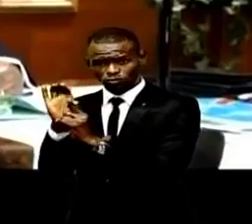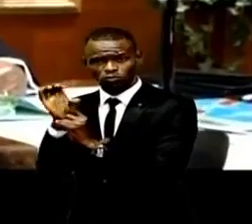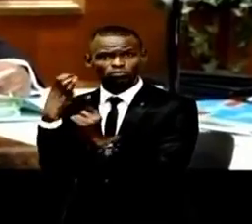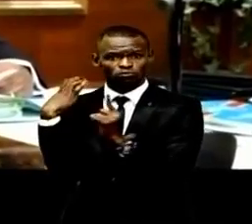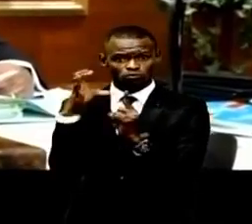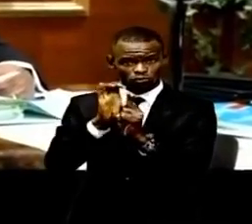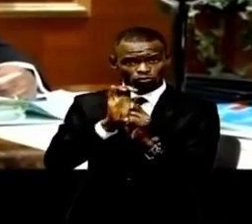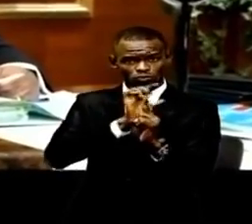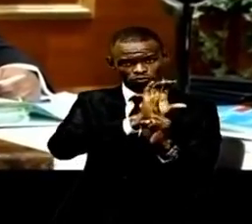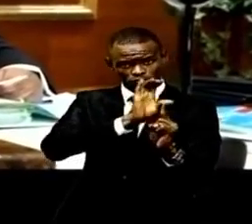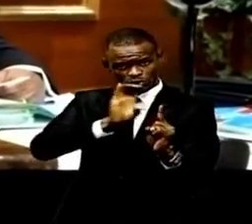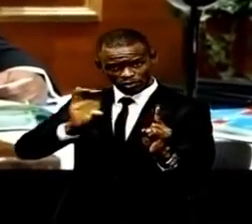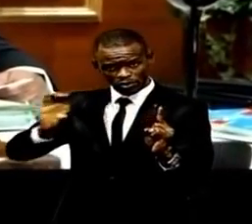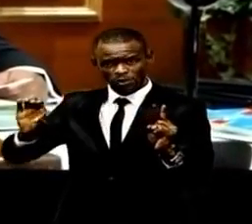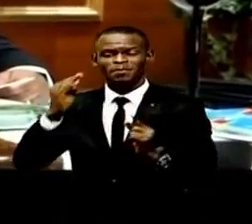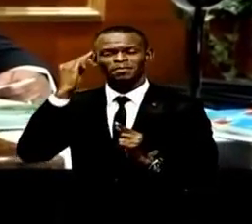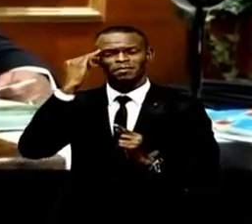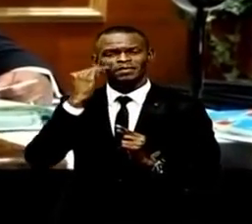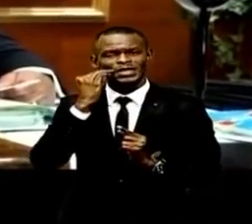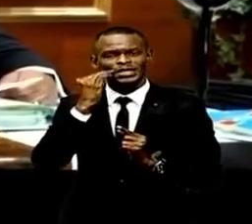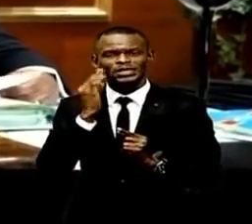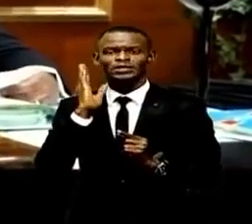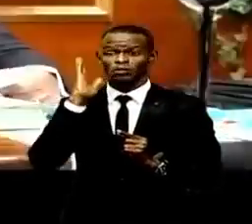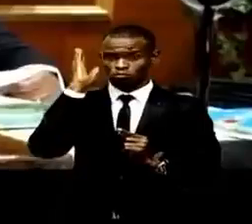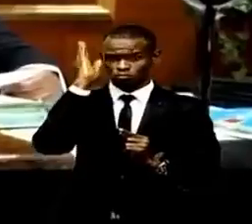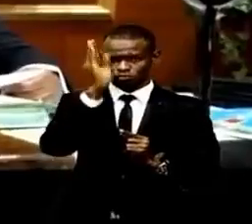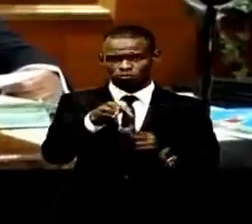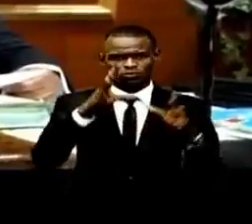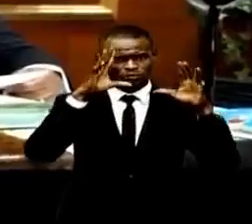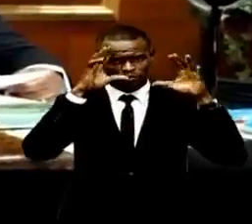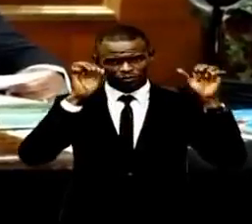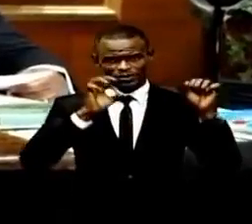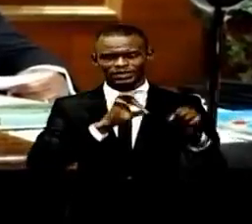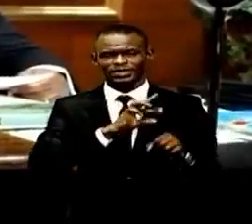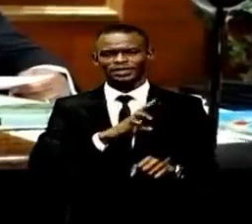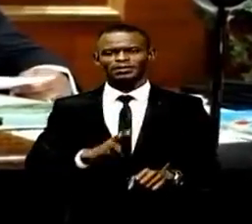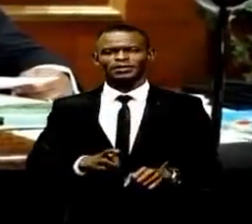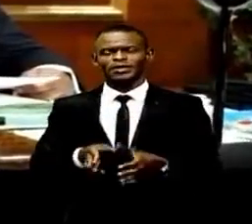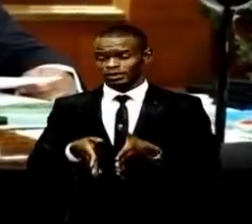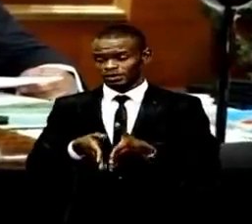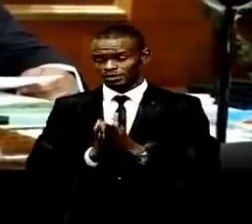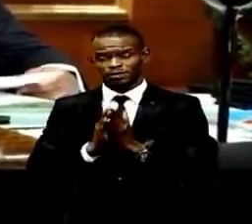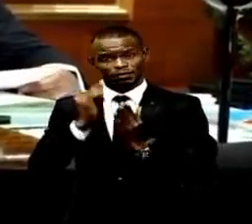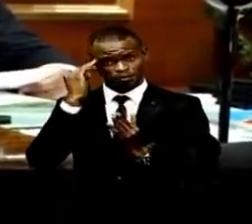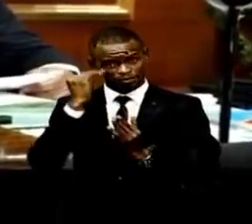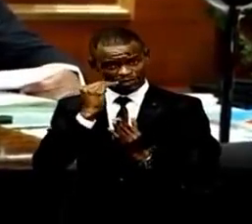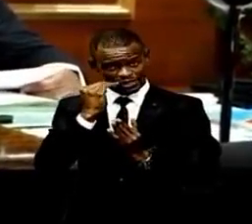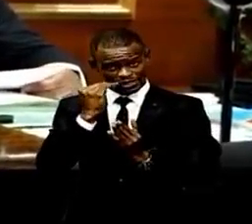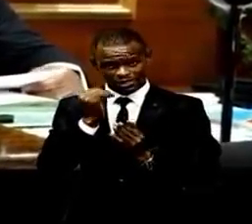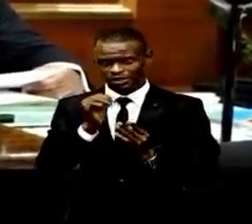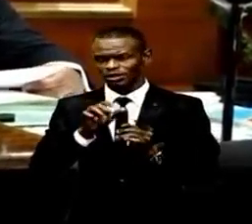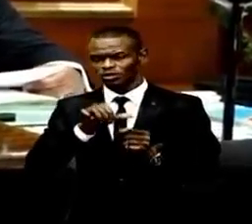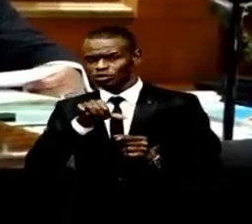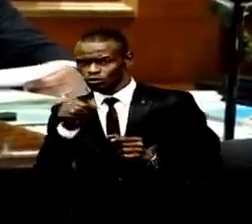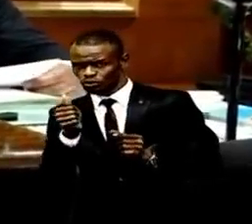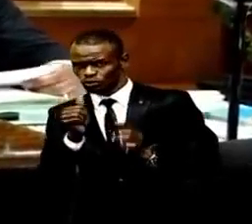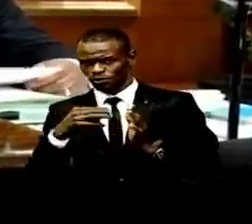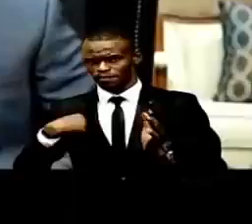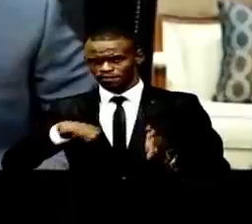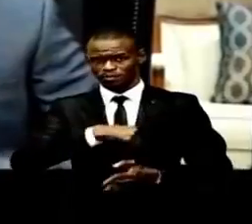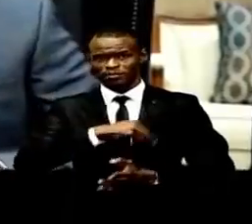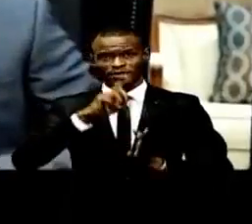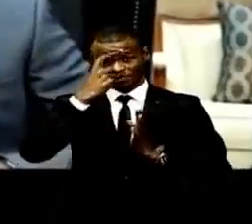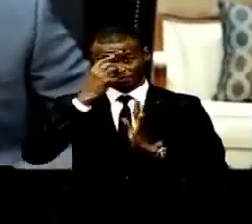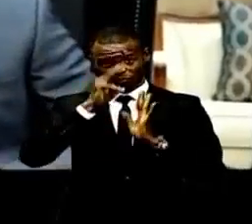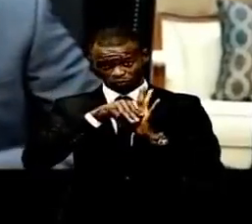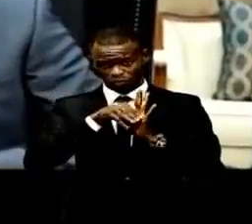réunion irrelative, il a invité les ministres réformateurs et les autres membres du gouvernement à redoubler d'efforts pour faire mieux dans